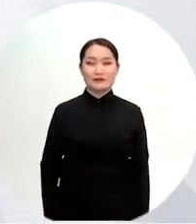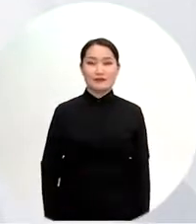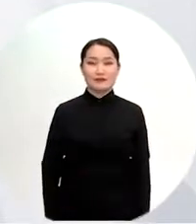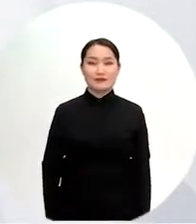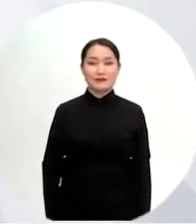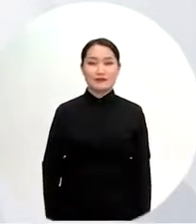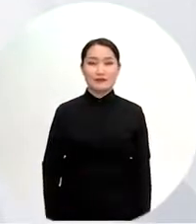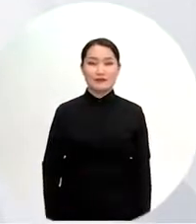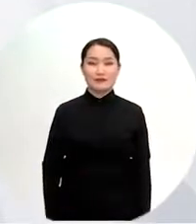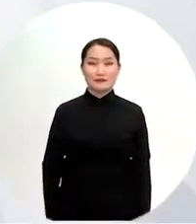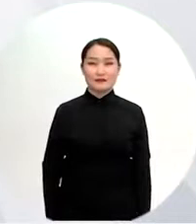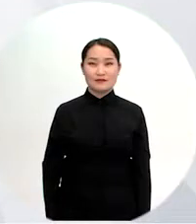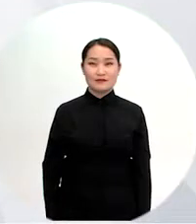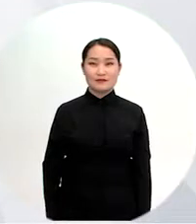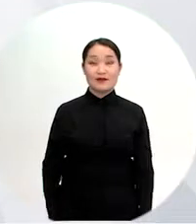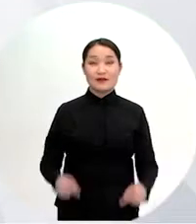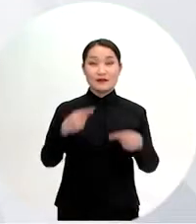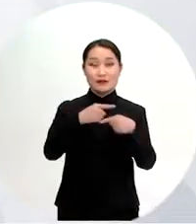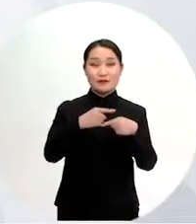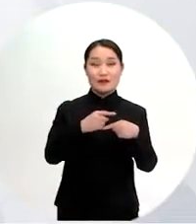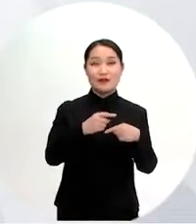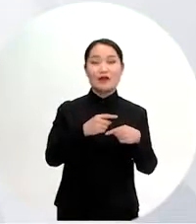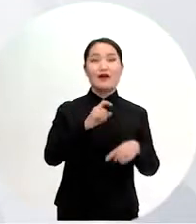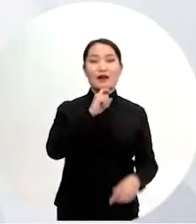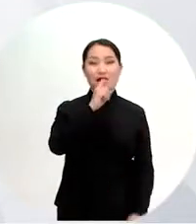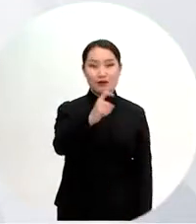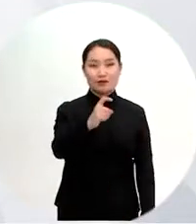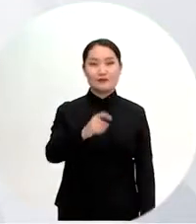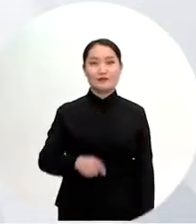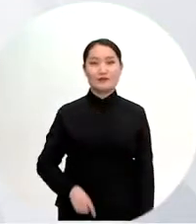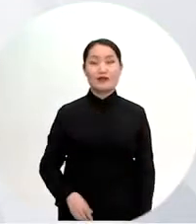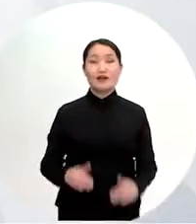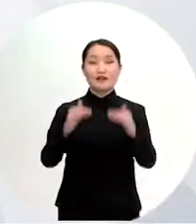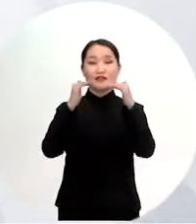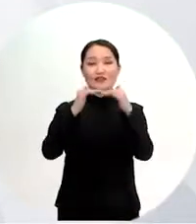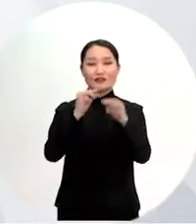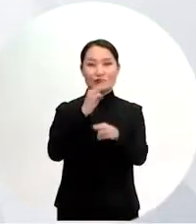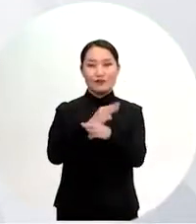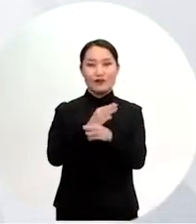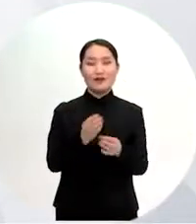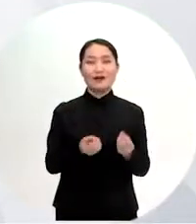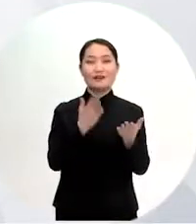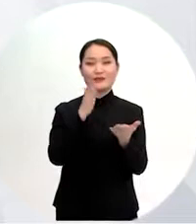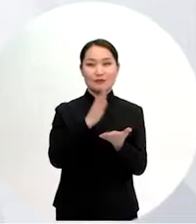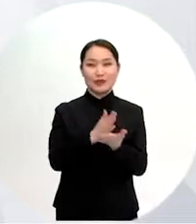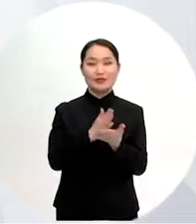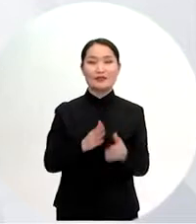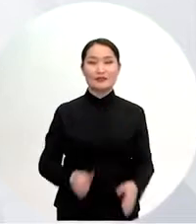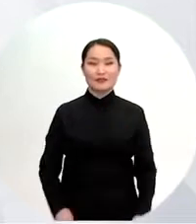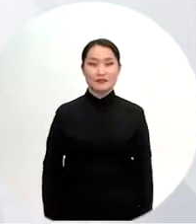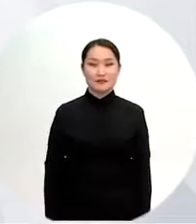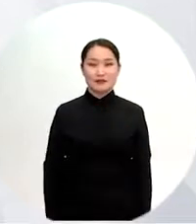Өөрөөр хэлбэл уг нийлбэрийн утгууд маань бүгд тэгш тоо гарсан байна.